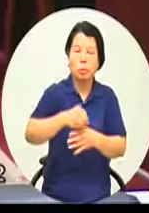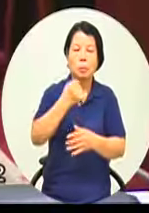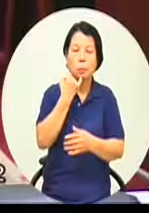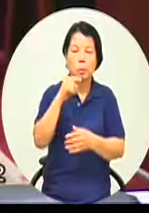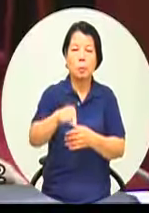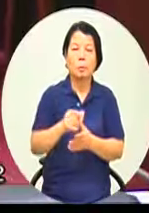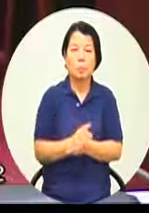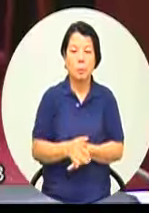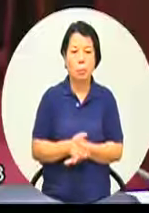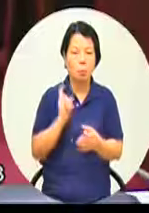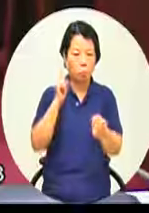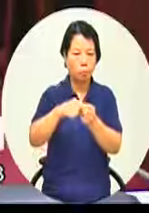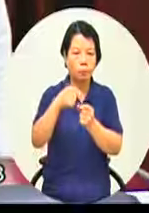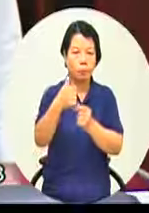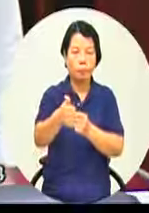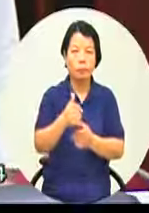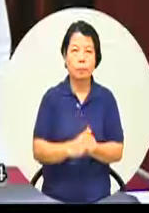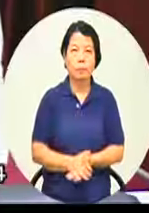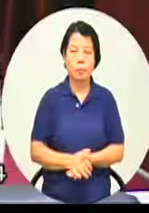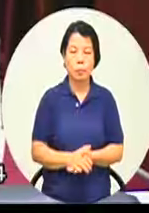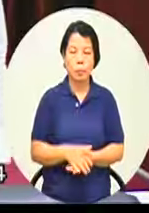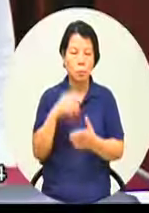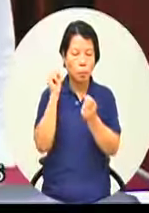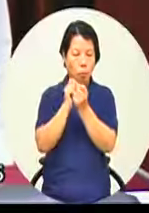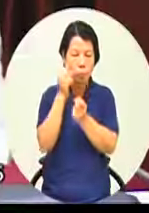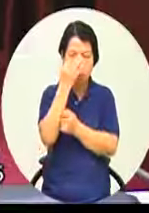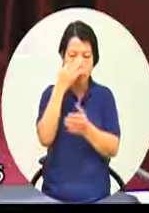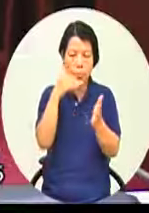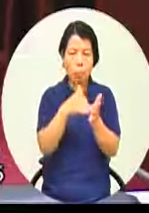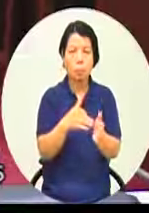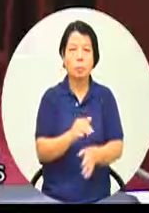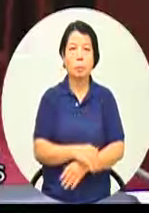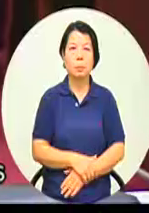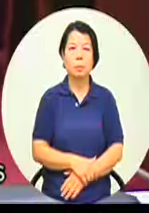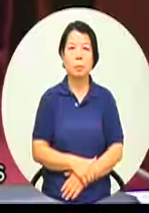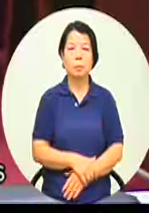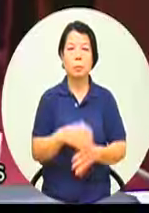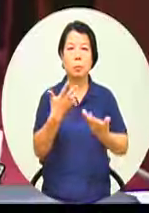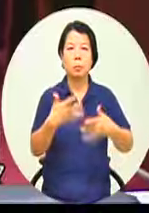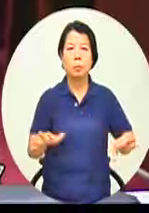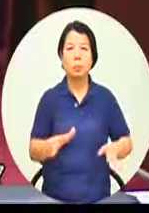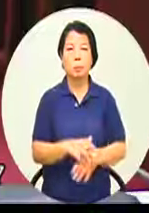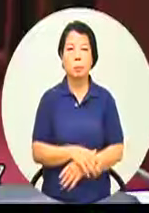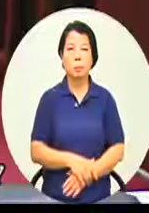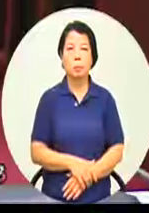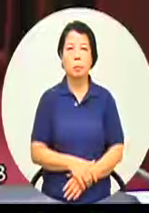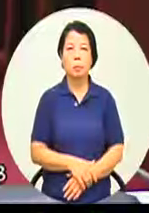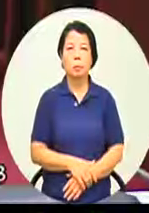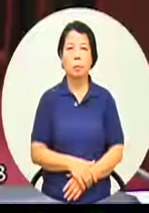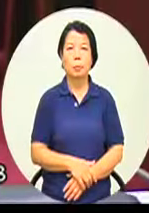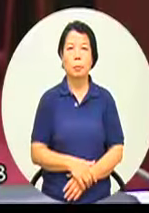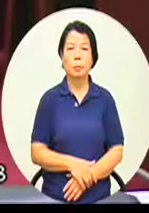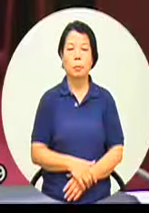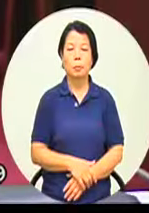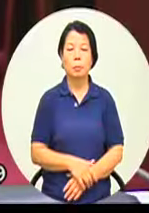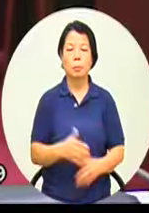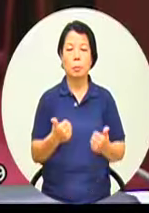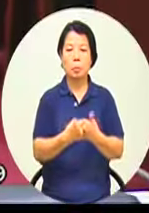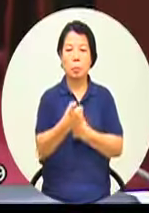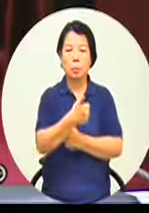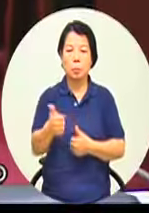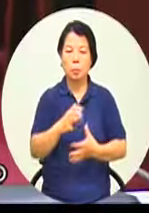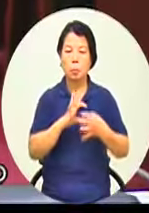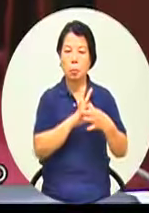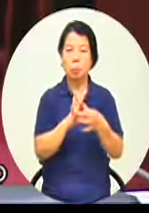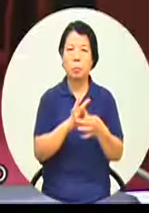向。但是啊，我们看到最近啊，我们有很多，我相信很多的议员都很关心最